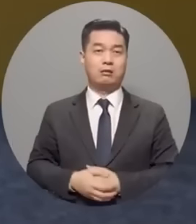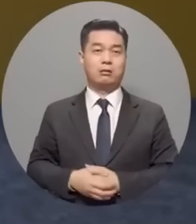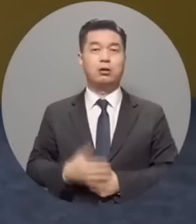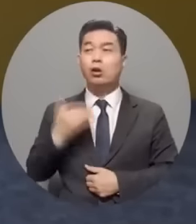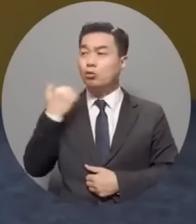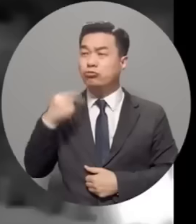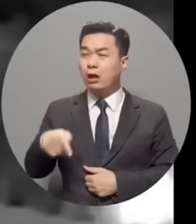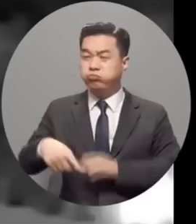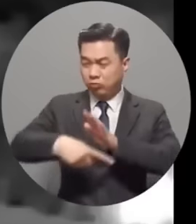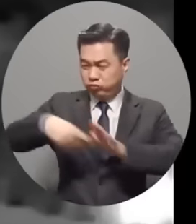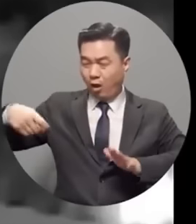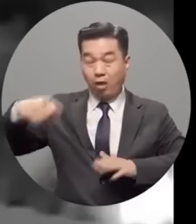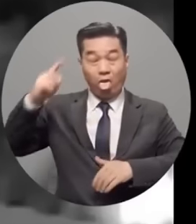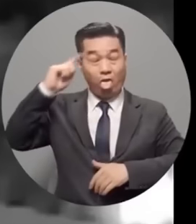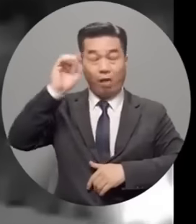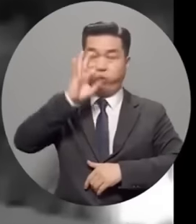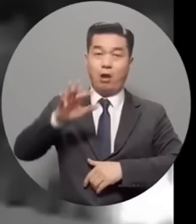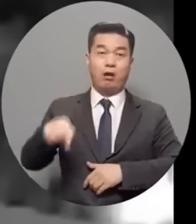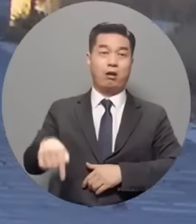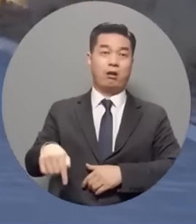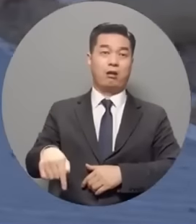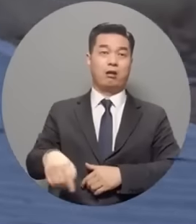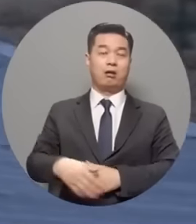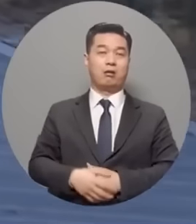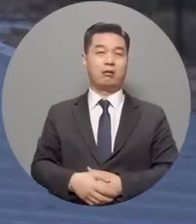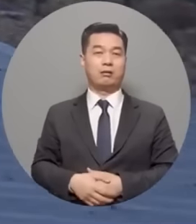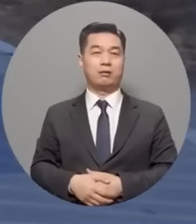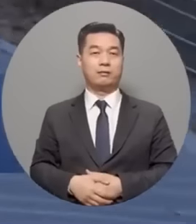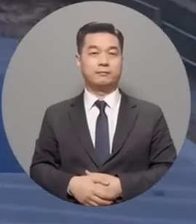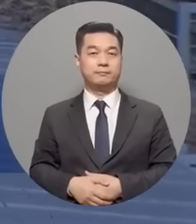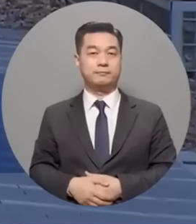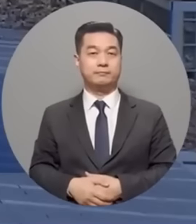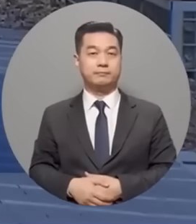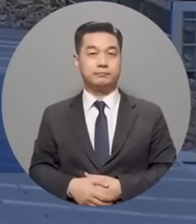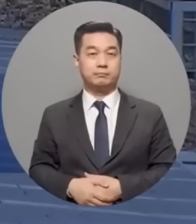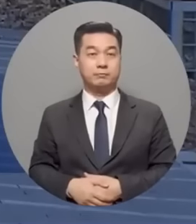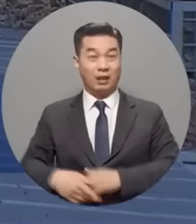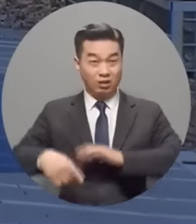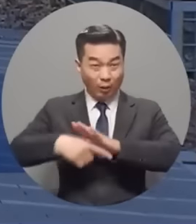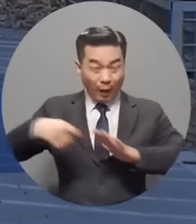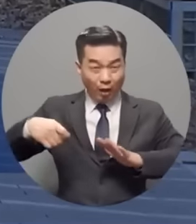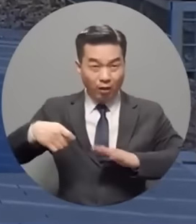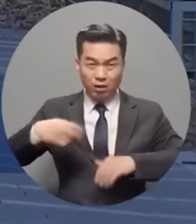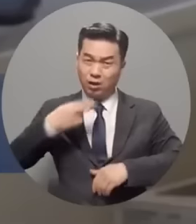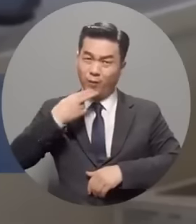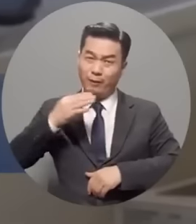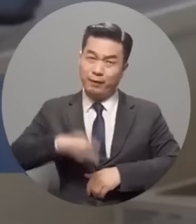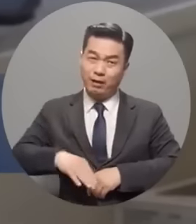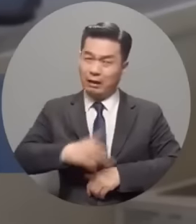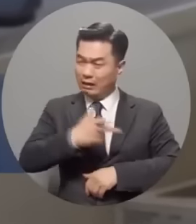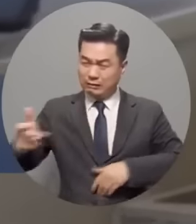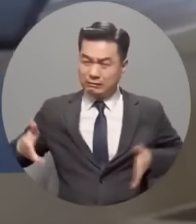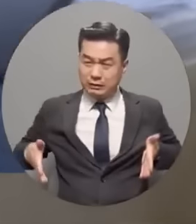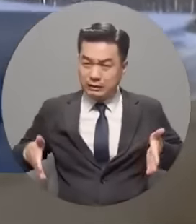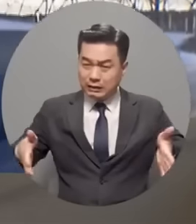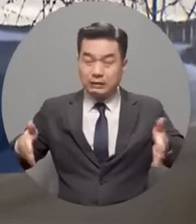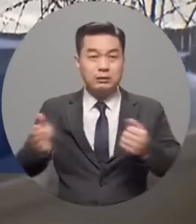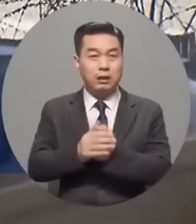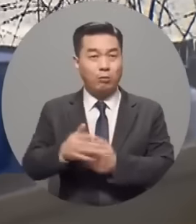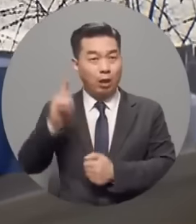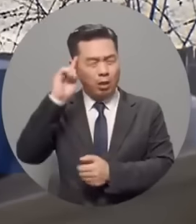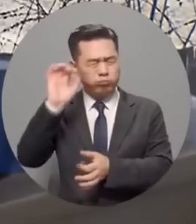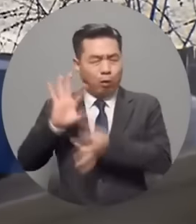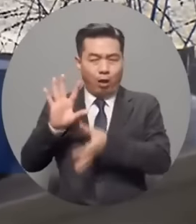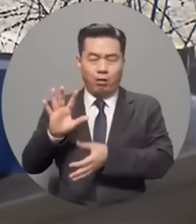이걸 훔쳐갈 거라고는 생각도 못했습니다. 저도 없었는데 그렇게 뭐 대로변이나 크게 없어요.